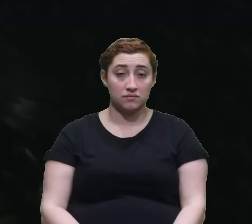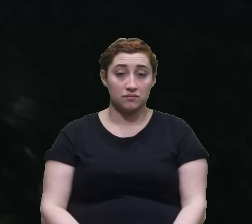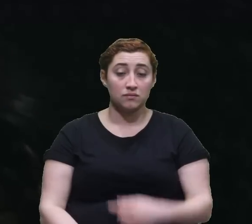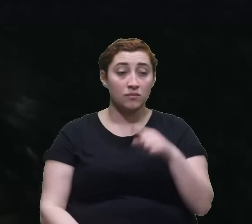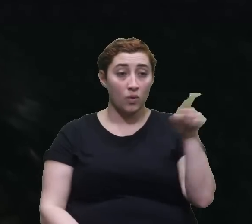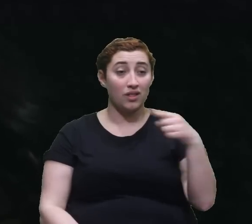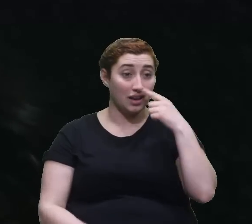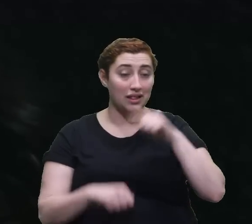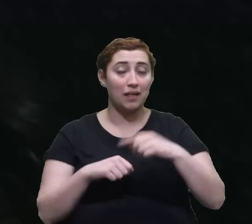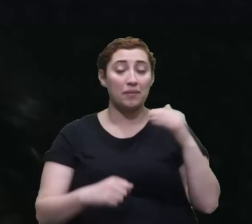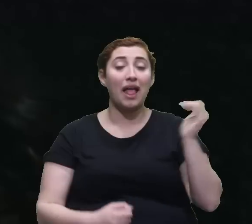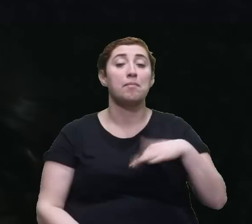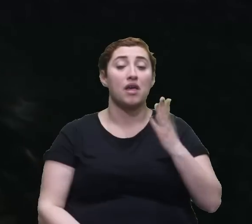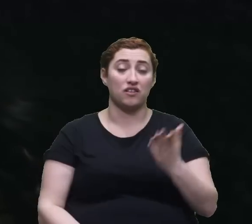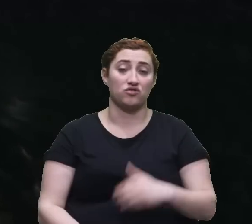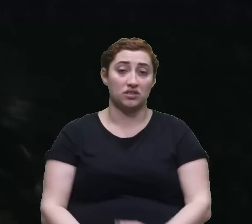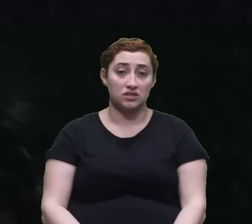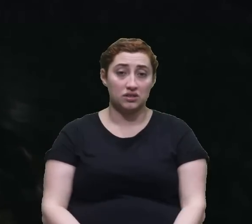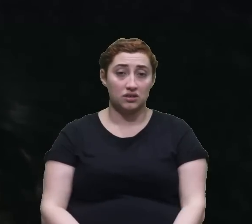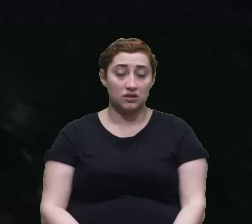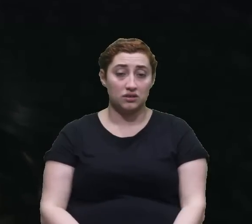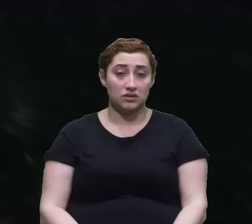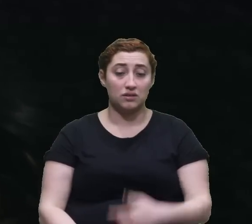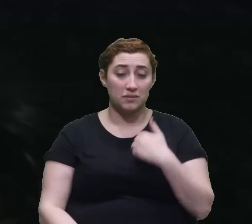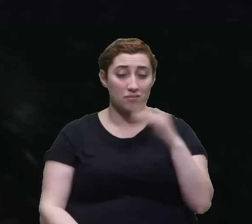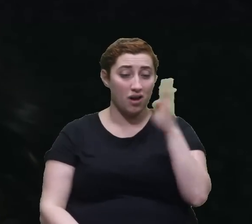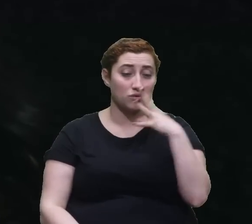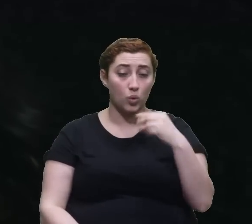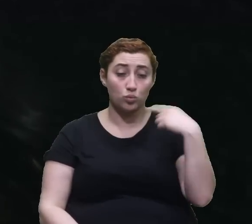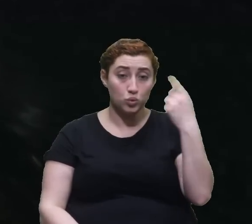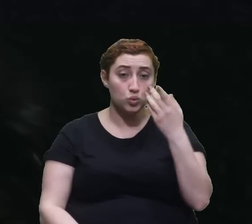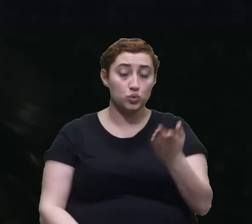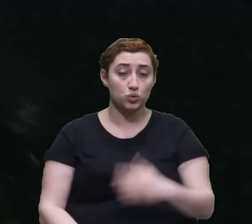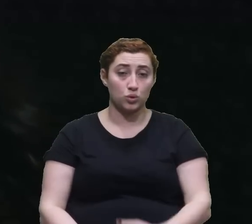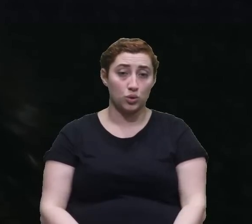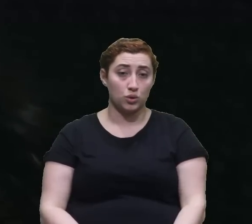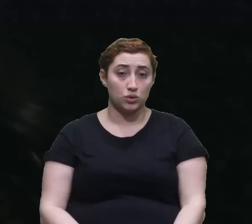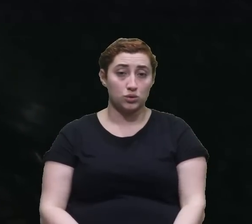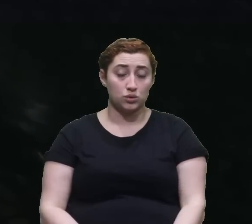Onlara inandın, gelmeyeceksin. Benim muhbir olduğumu düşünüyorsun.